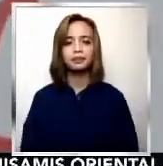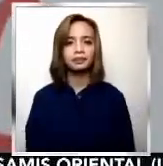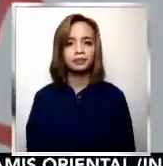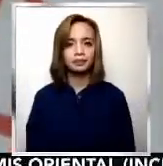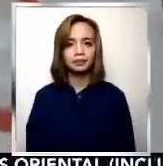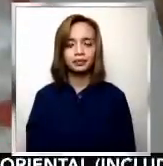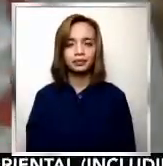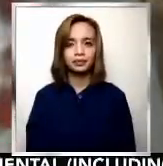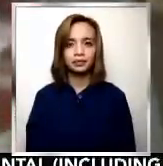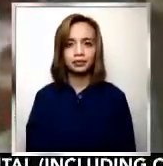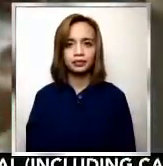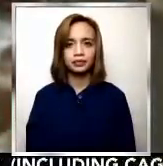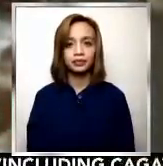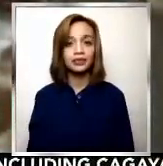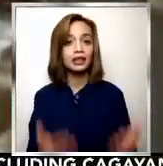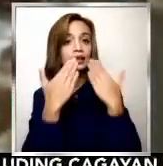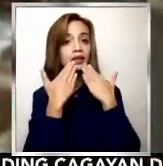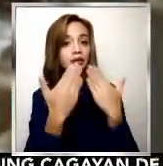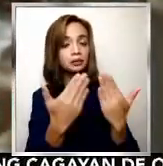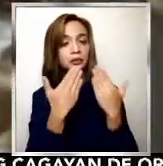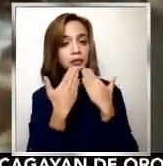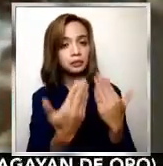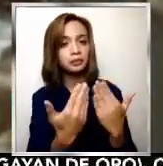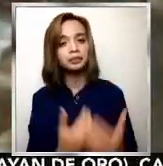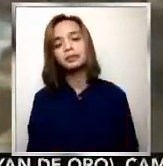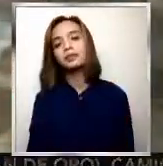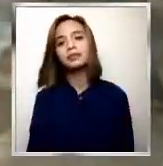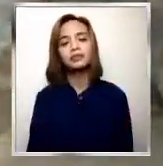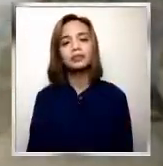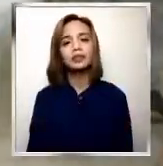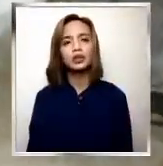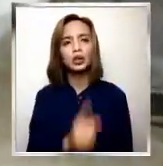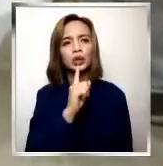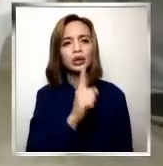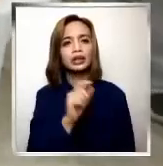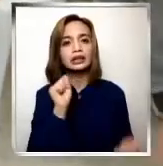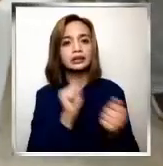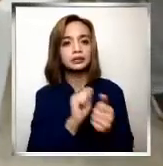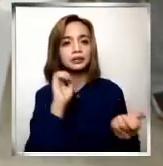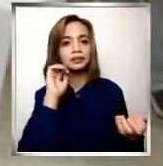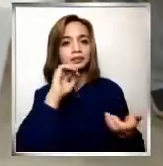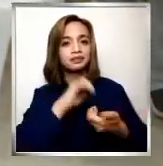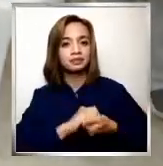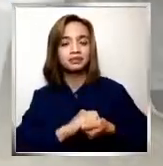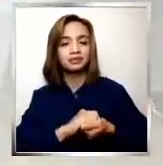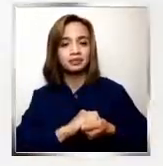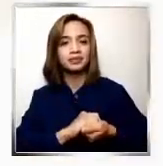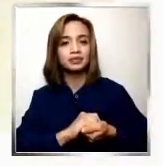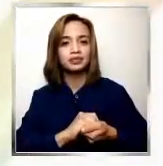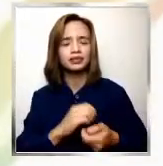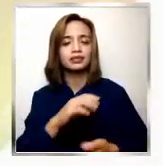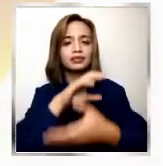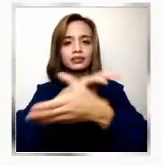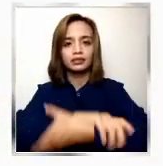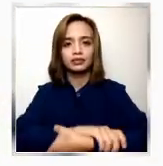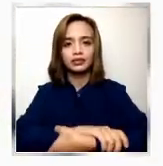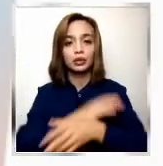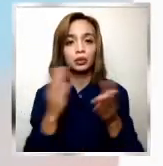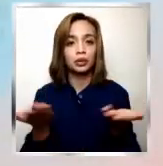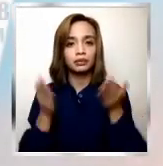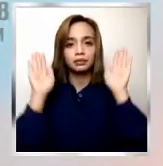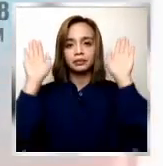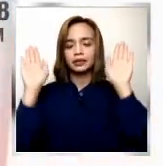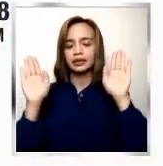Maraming salamat sa Globe Rewards na katuwang natin sa naganap na Operation Bayanihan sa Benguet. At sa mga